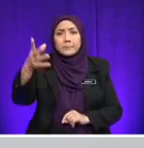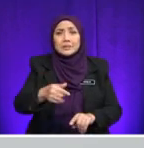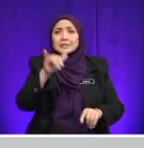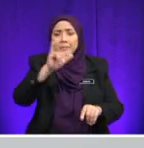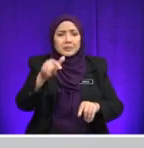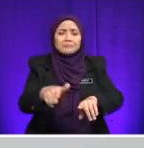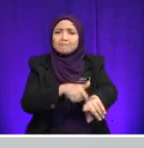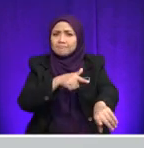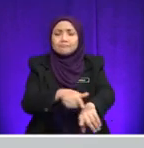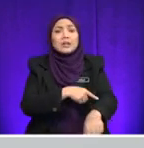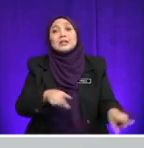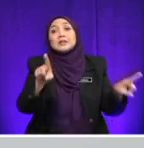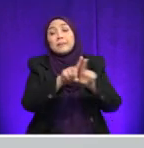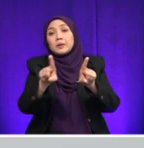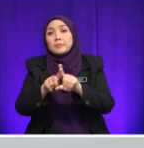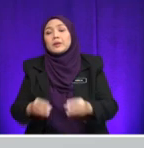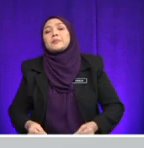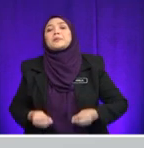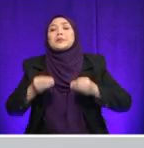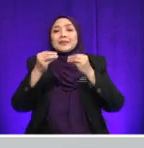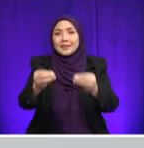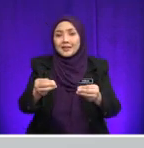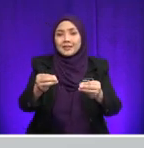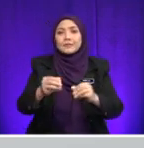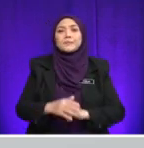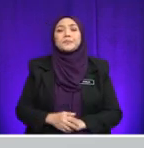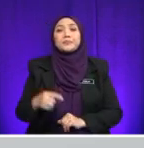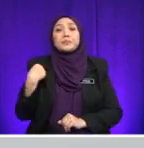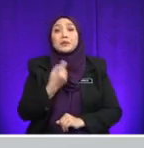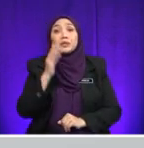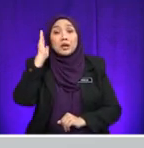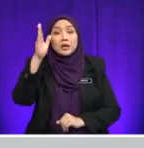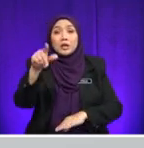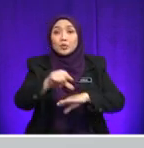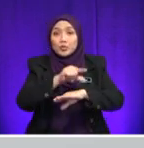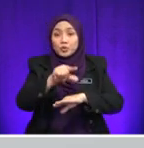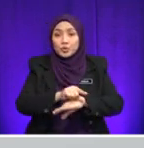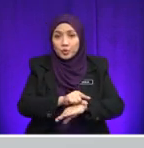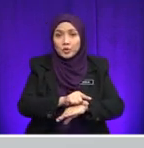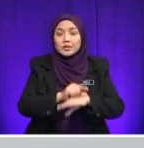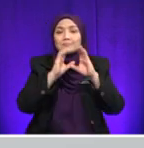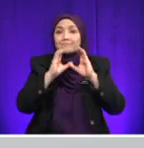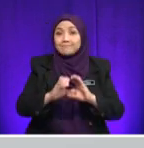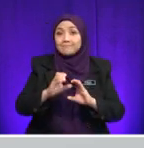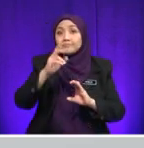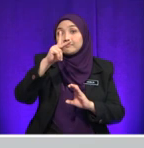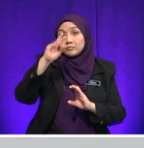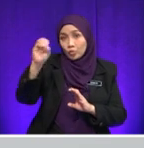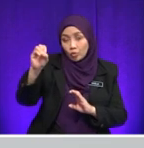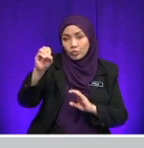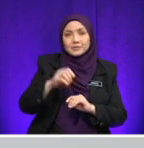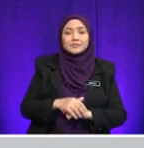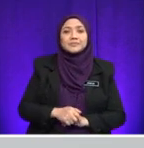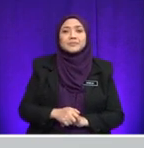ketiga-tiga sisi itu diberikan pada raja Oke jadi kita akan menggunakan petuah cosinus Jadi mari kita